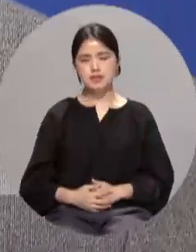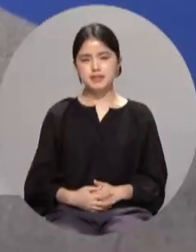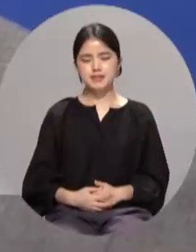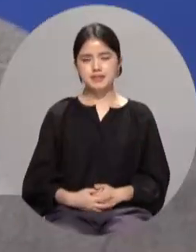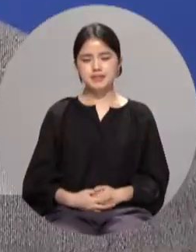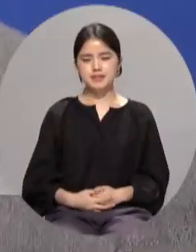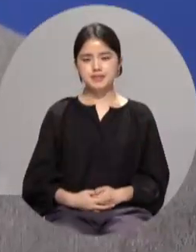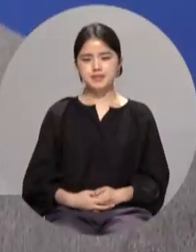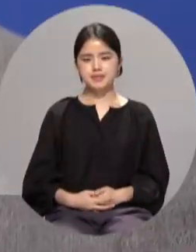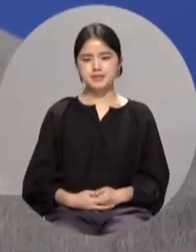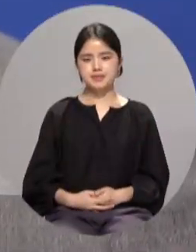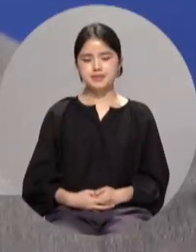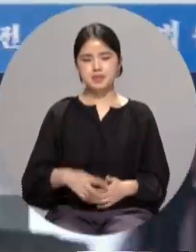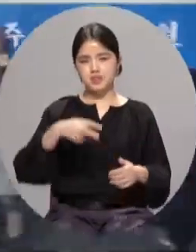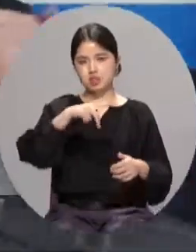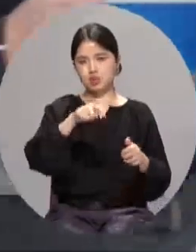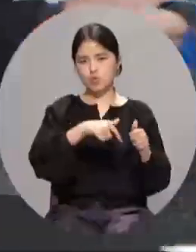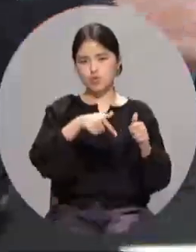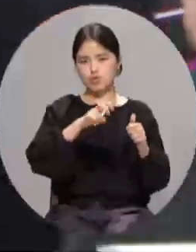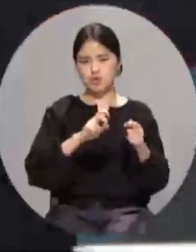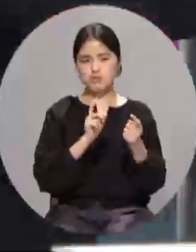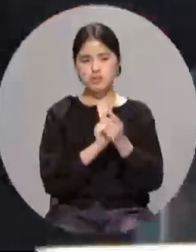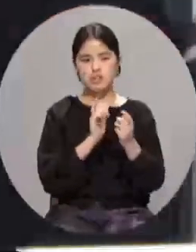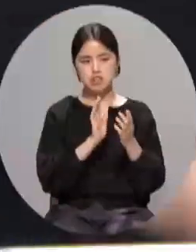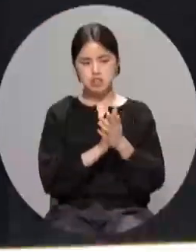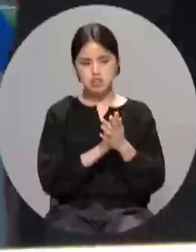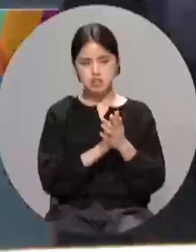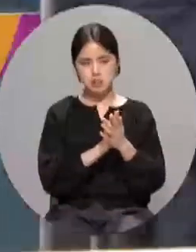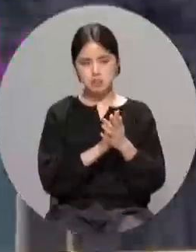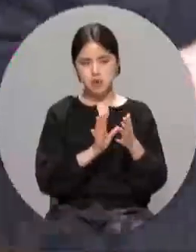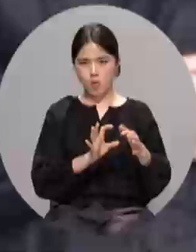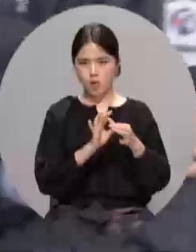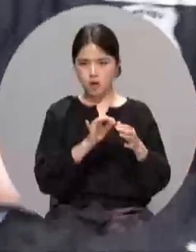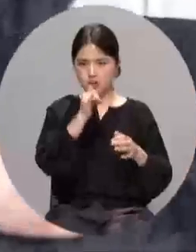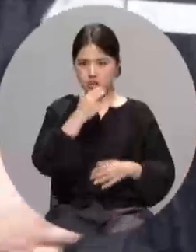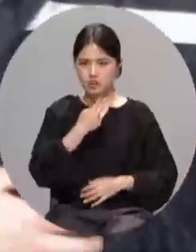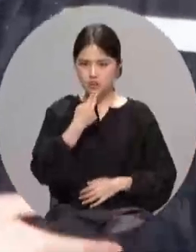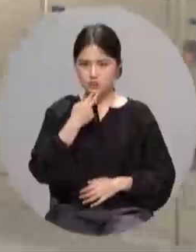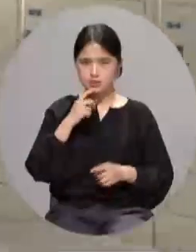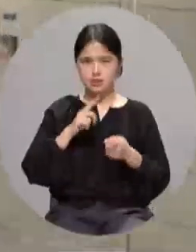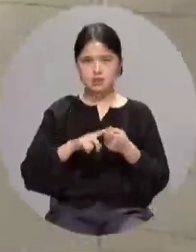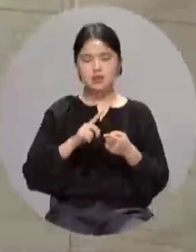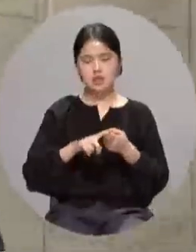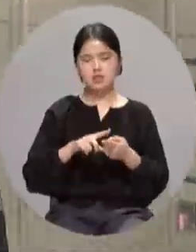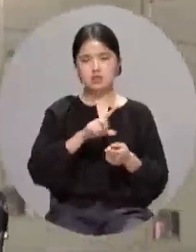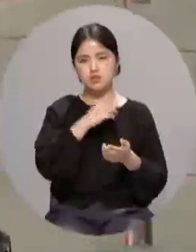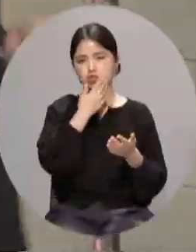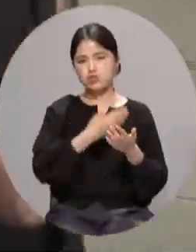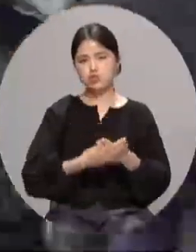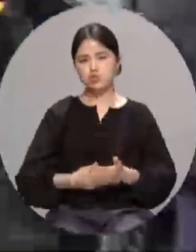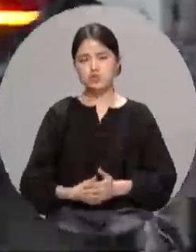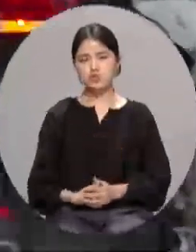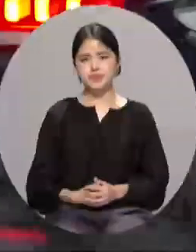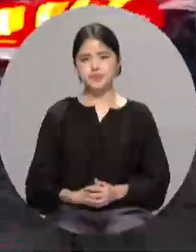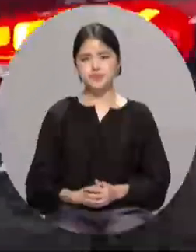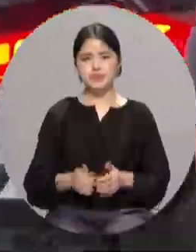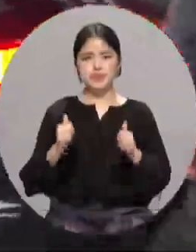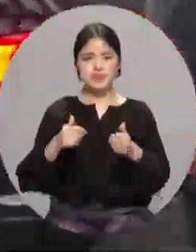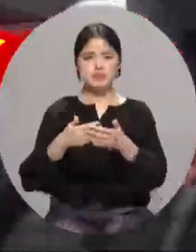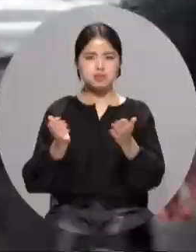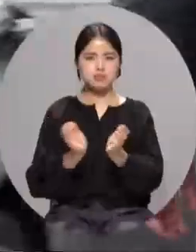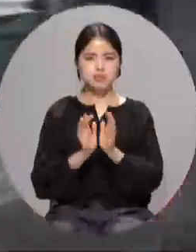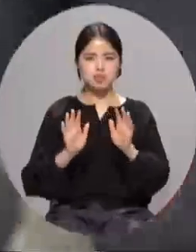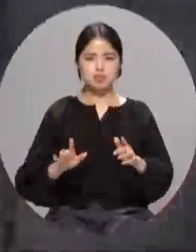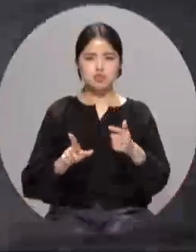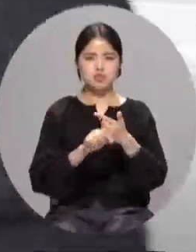했습니다. 소교육감이 직접 연관돼 있는지를 밝히는 것이 이제 검찰의 과제가 된 것. 재판부는